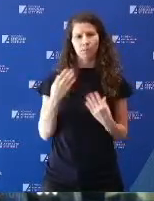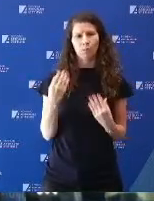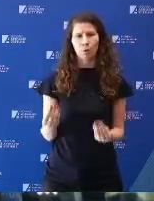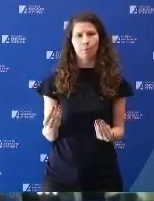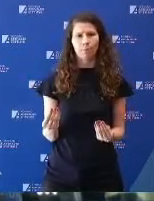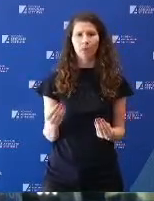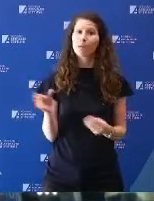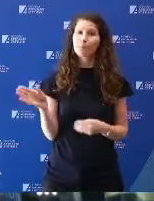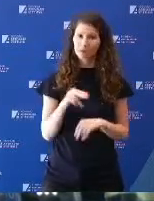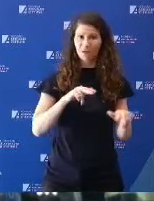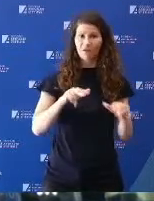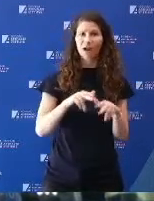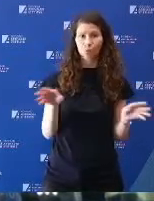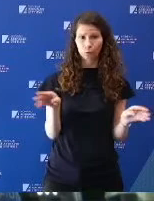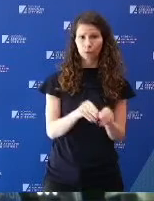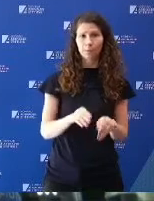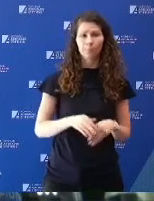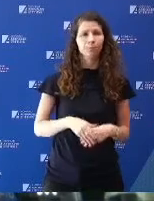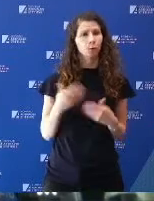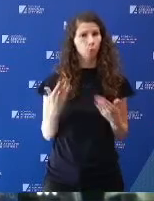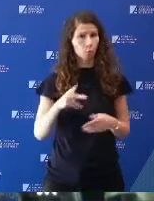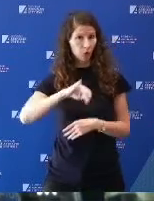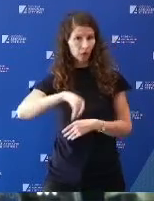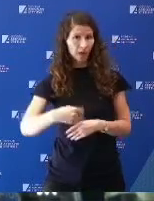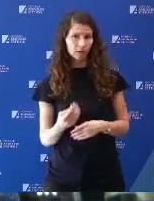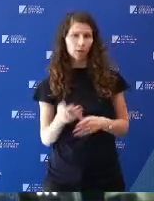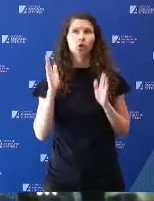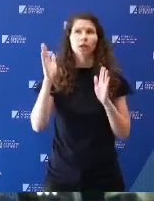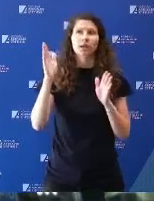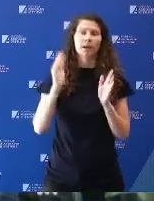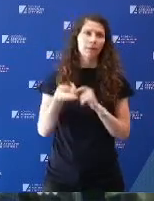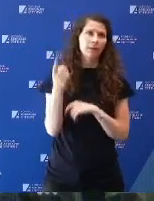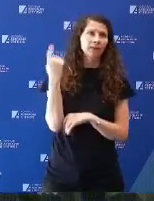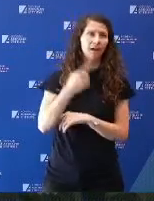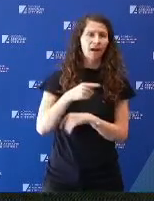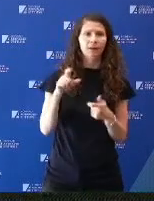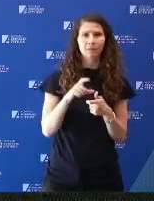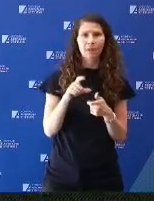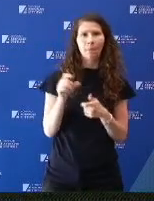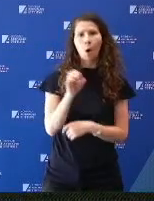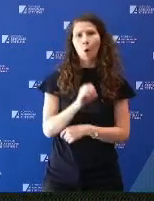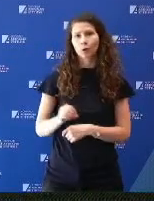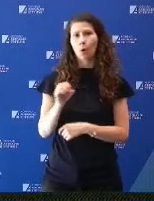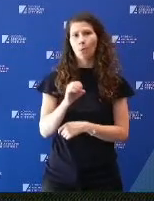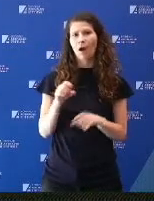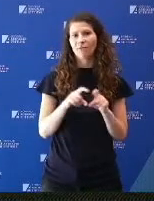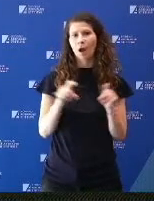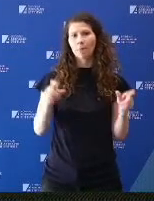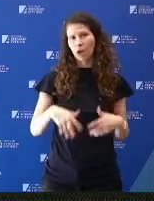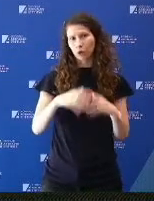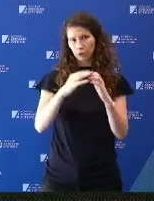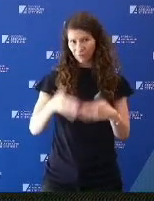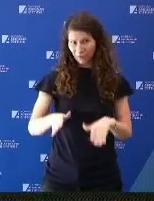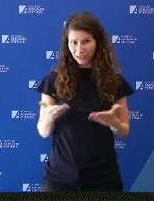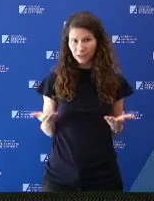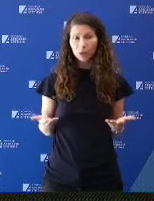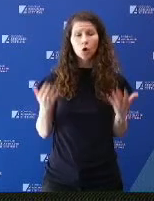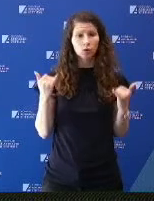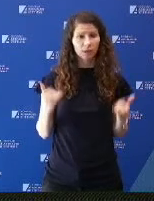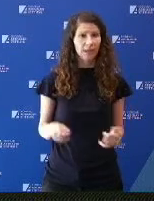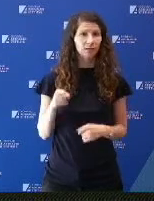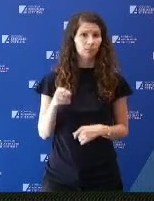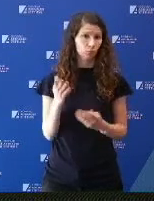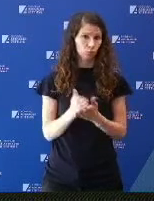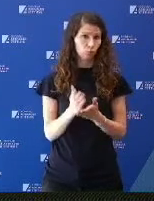ein Projekt, das jetzt Gott sei Dank letztes Jahr im September, Oktober wurde die Firma gegründet und jetzt arbeiten sie auch schon an den